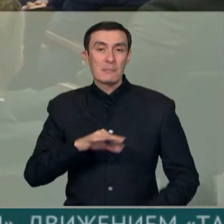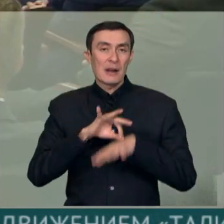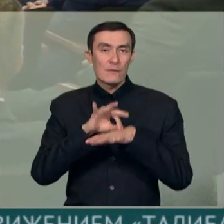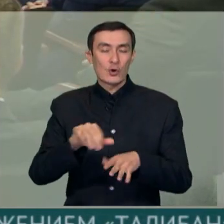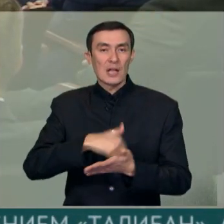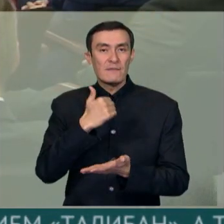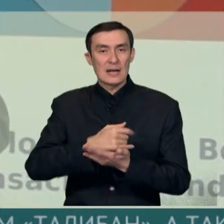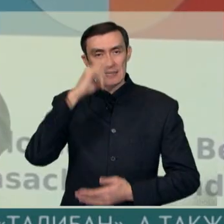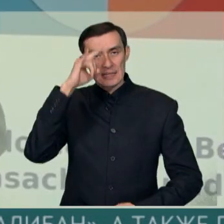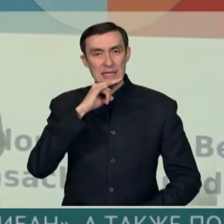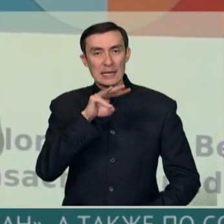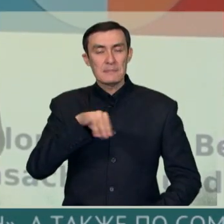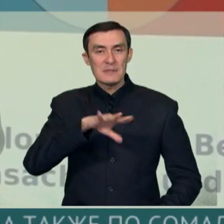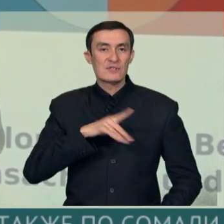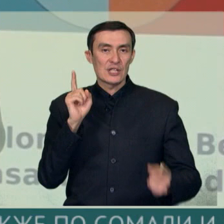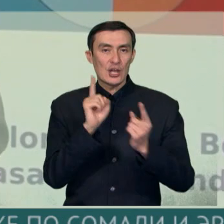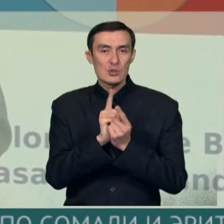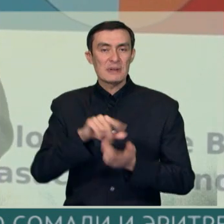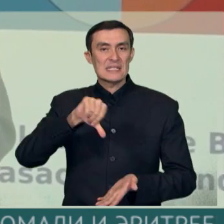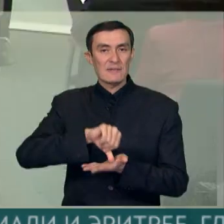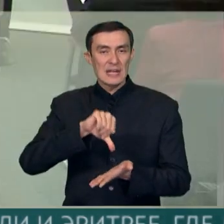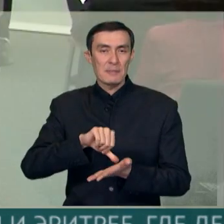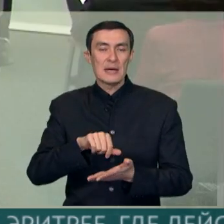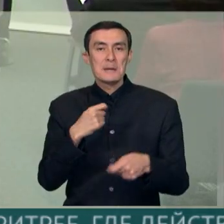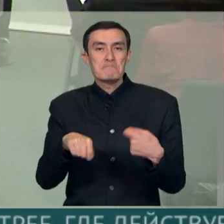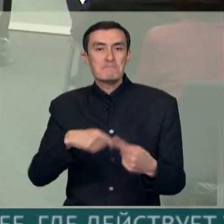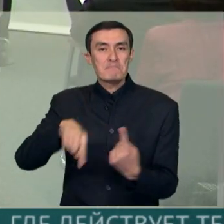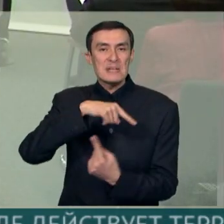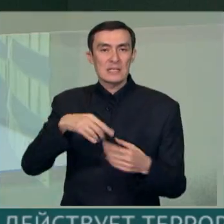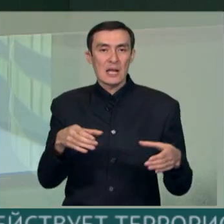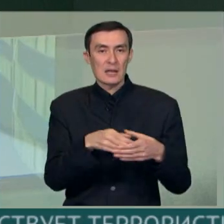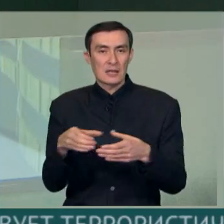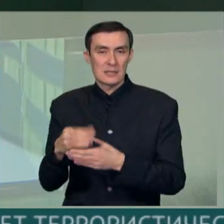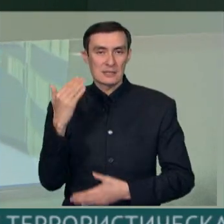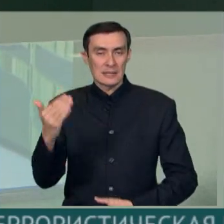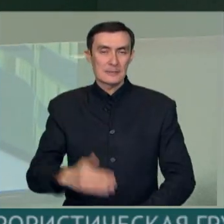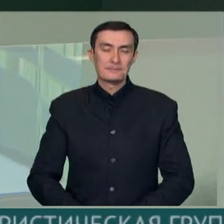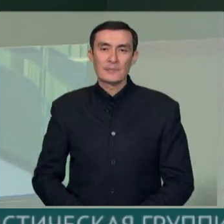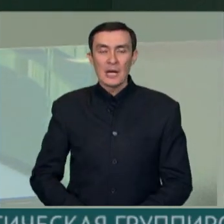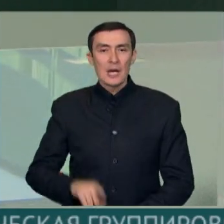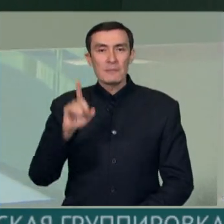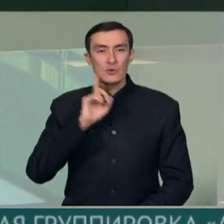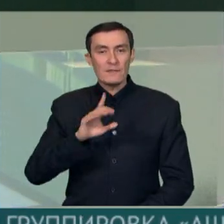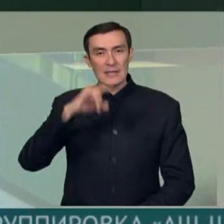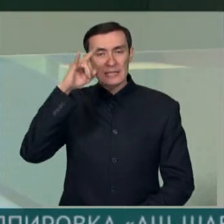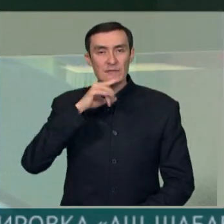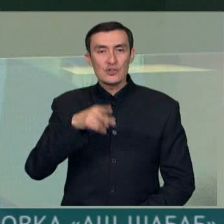глава казахстанского МИД и встречу с представителями деловых кругов. Между тем, в